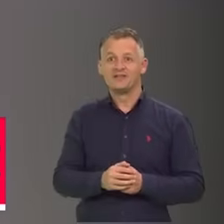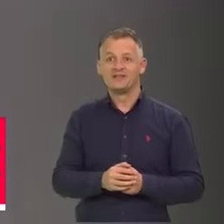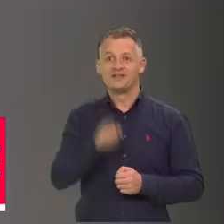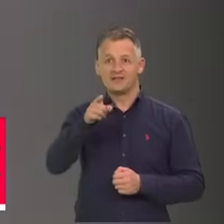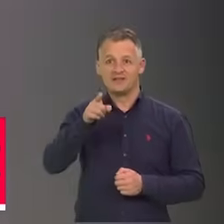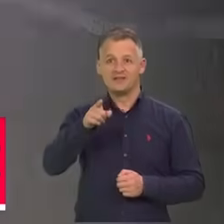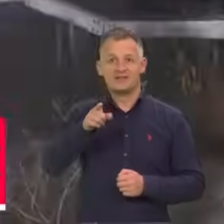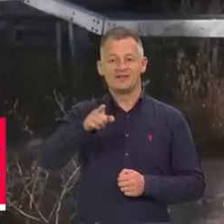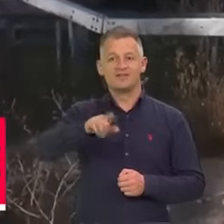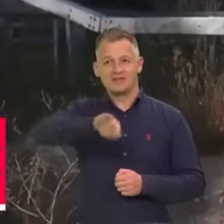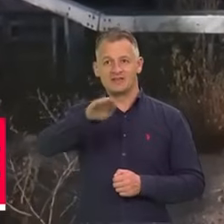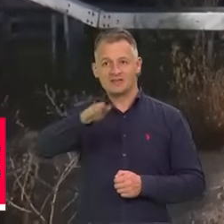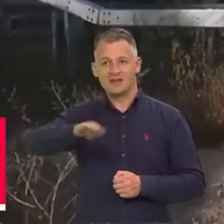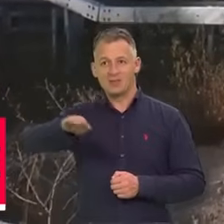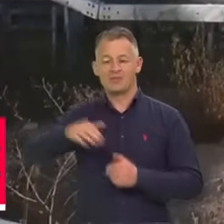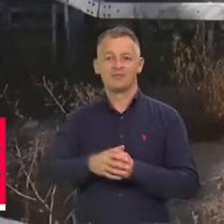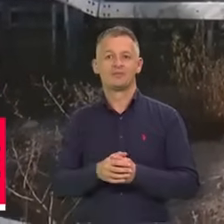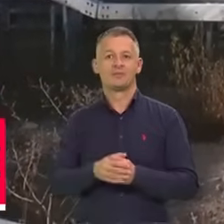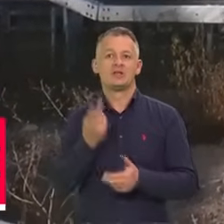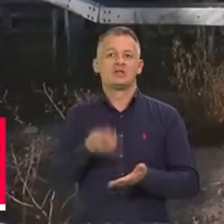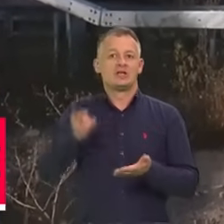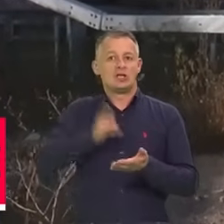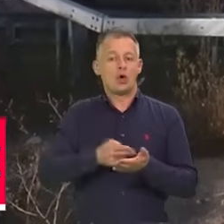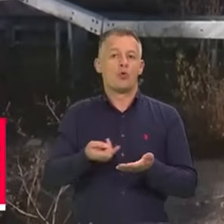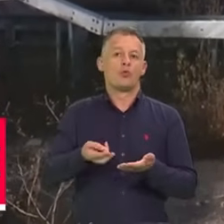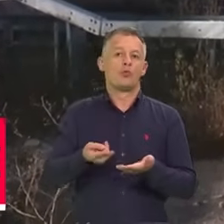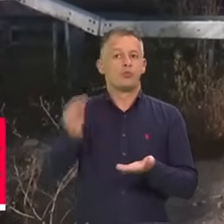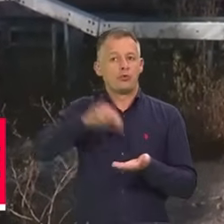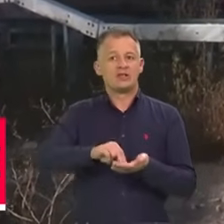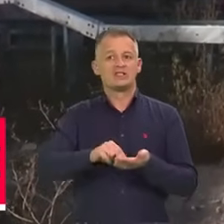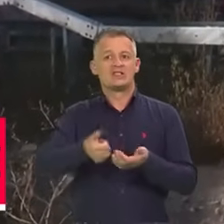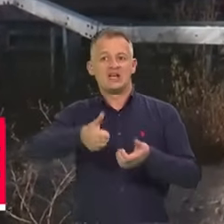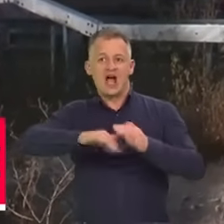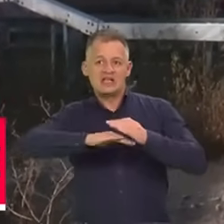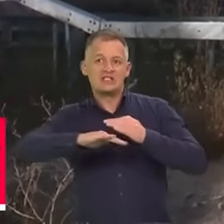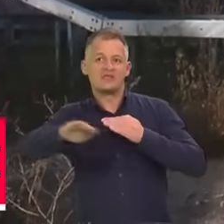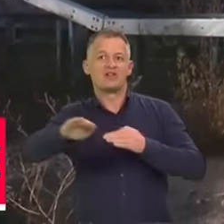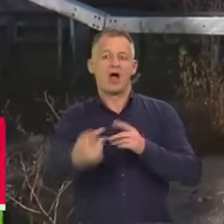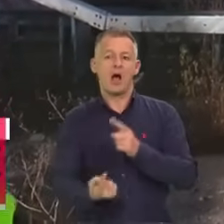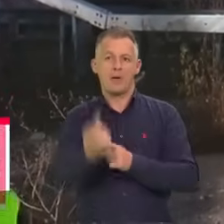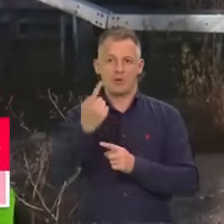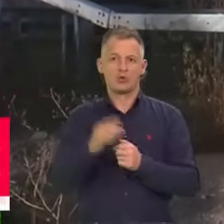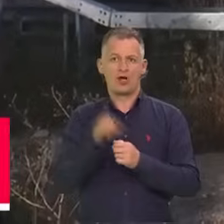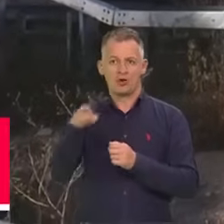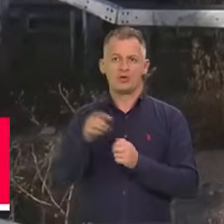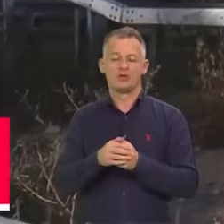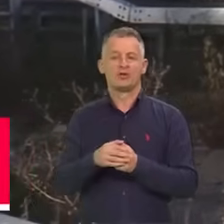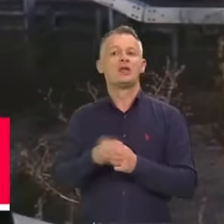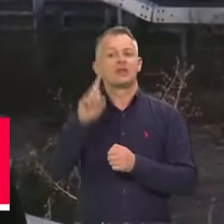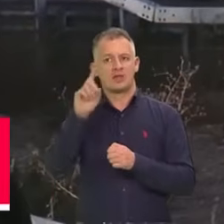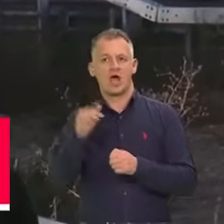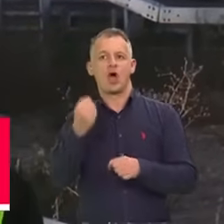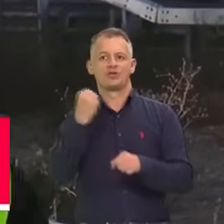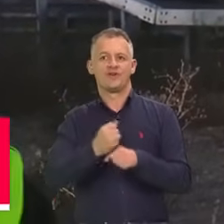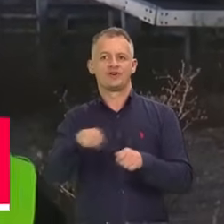tablierul. O să reasfaltați și podul, că au apărut din nou fisuri în asfaltul acesta. Da, vom face niște